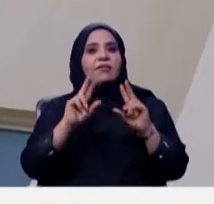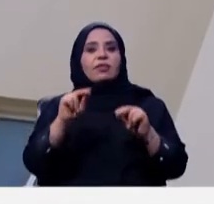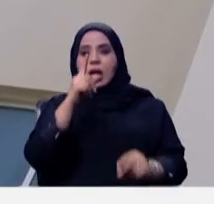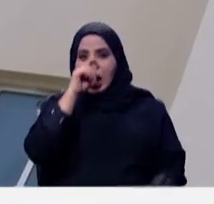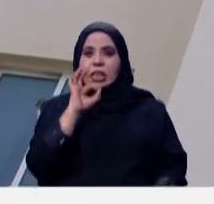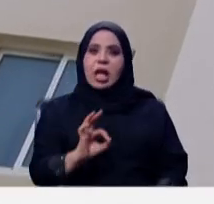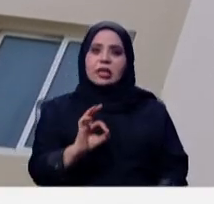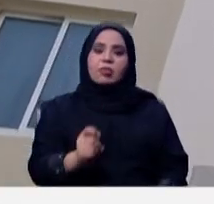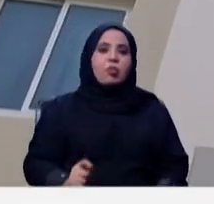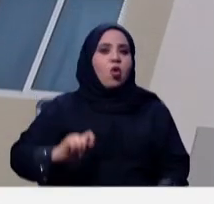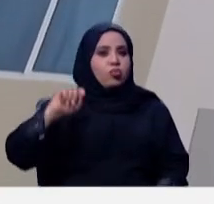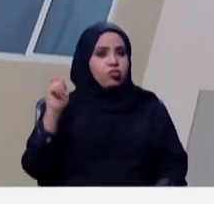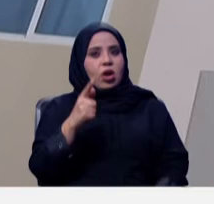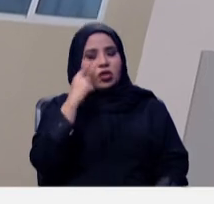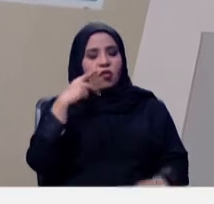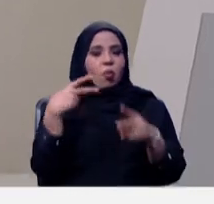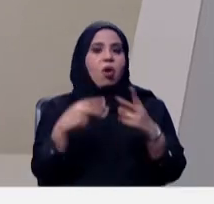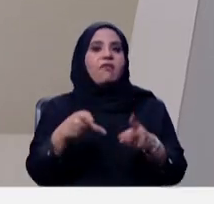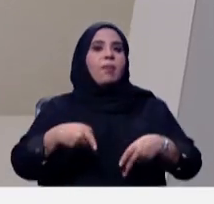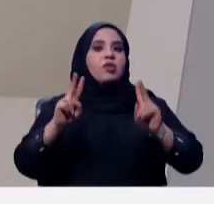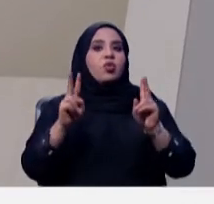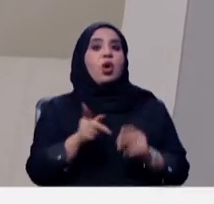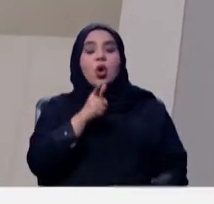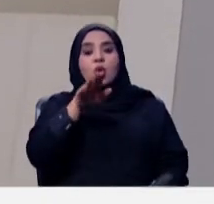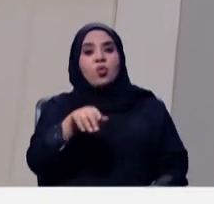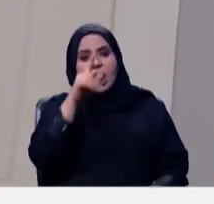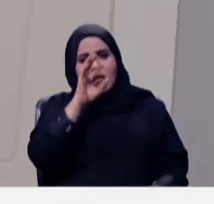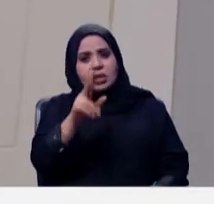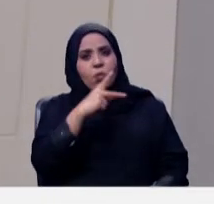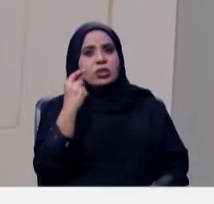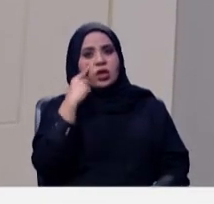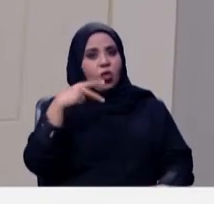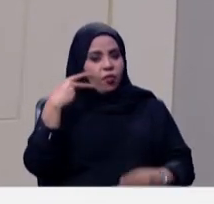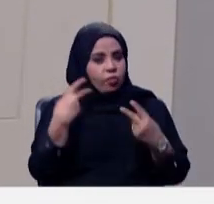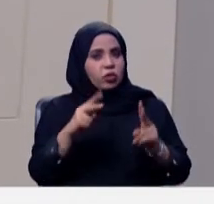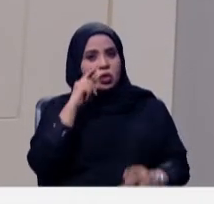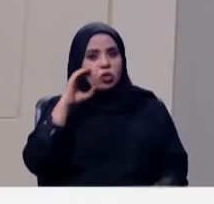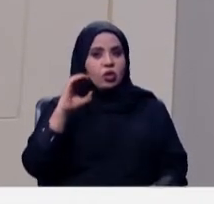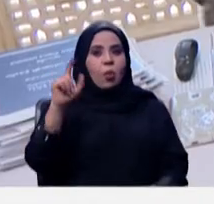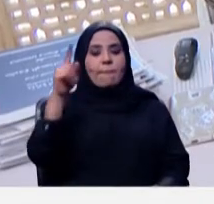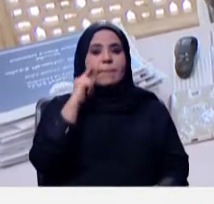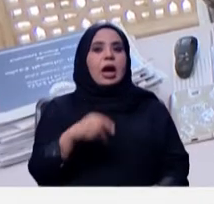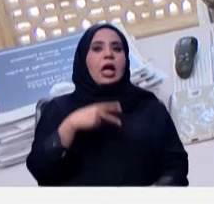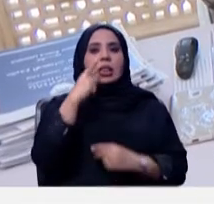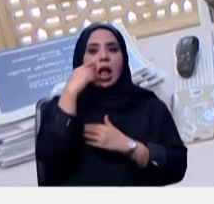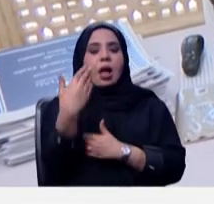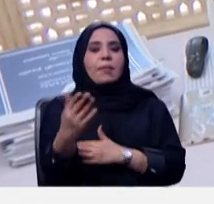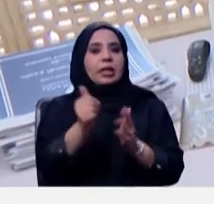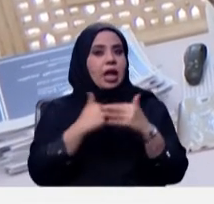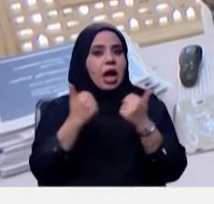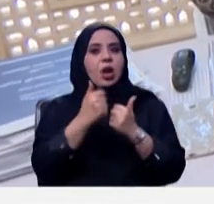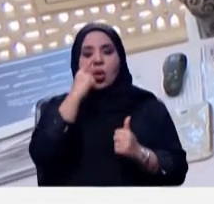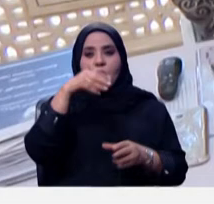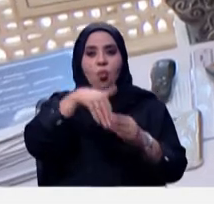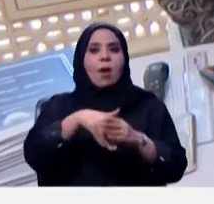تعد متطلبا رئيسا لتمريرها. وقالت الوزارة إن الاستجابة لطلبات الأهالي والنواب والبلديين تأتي